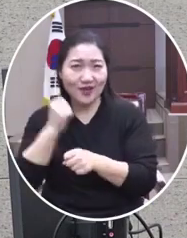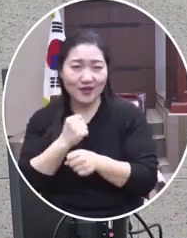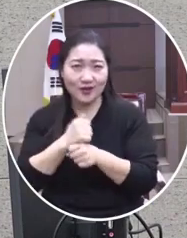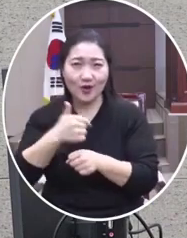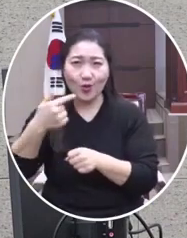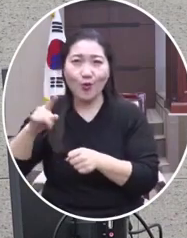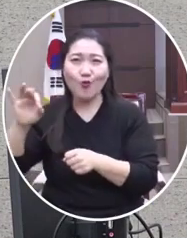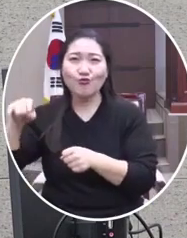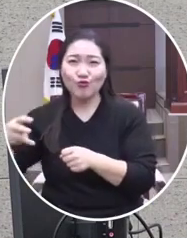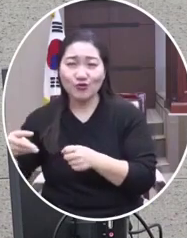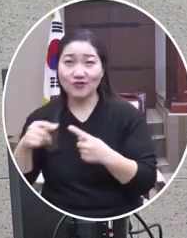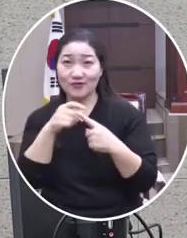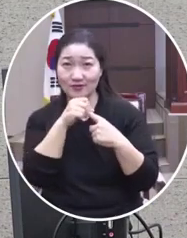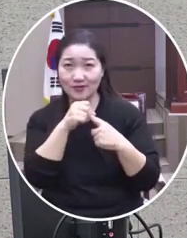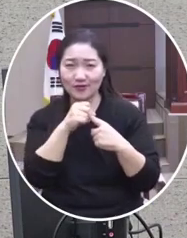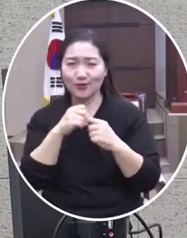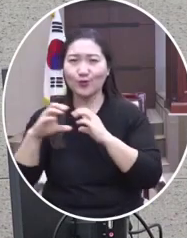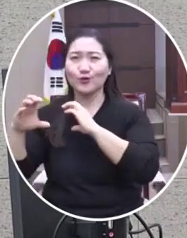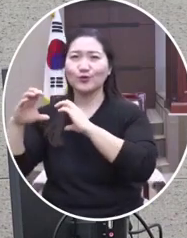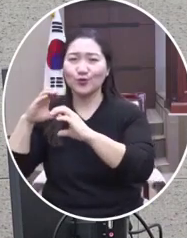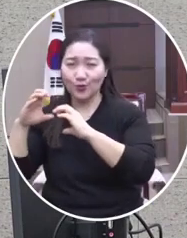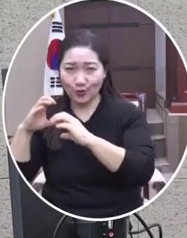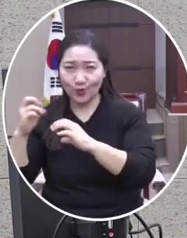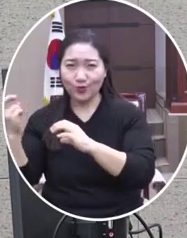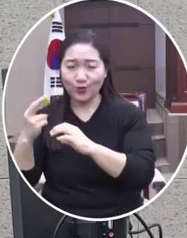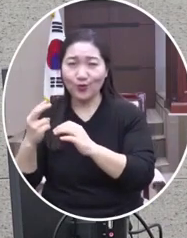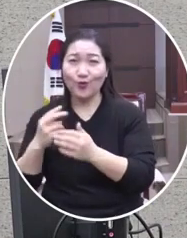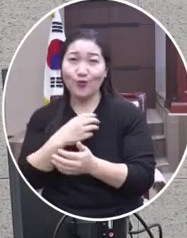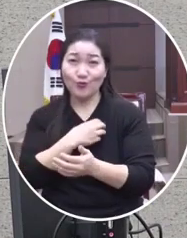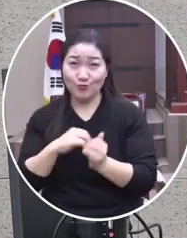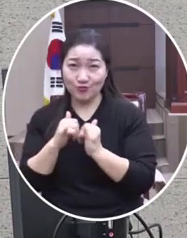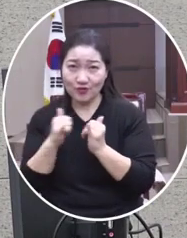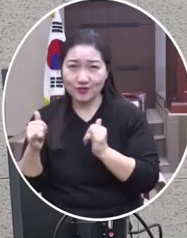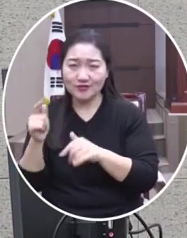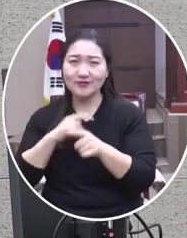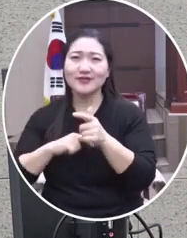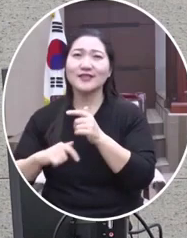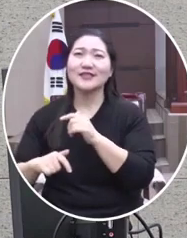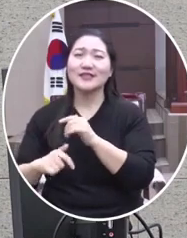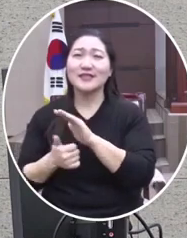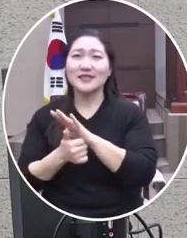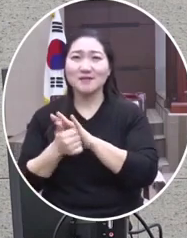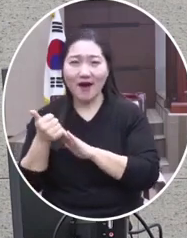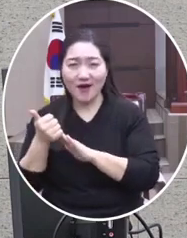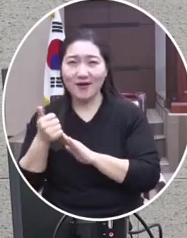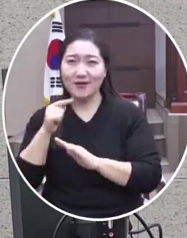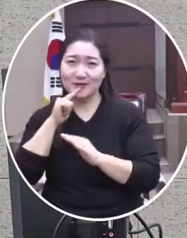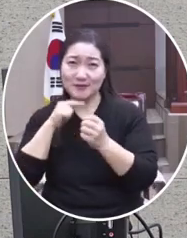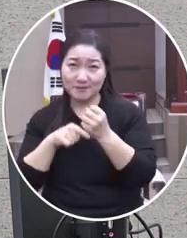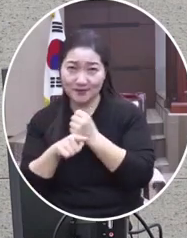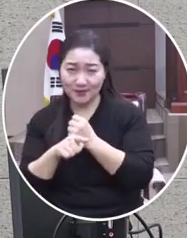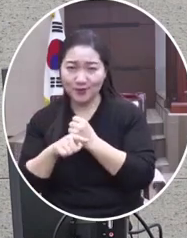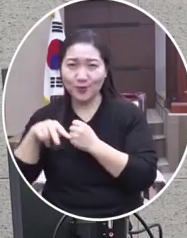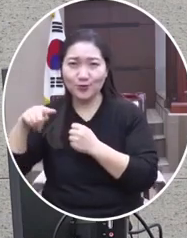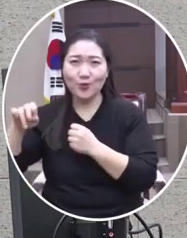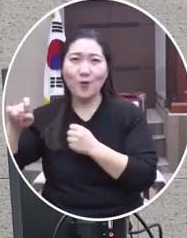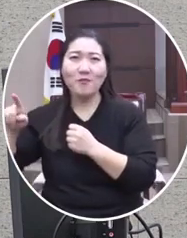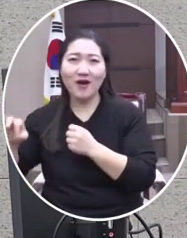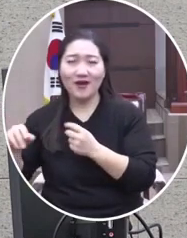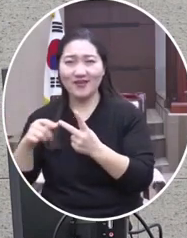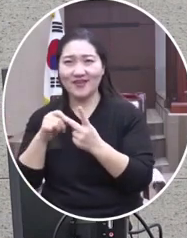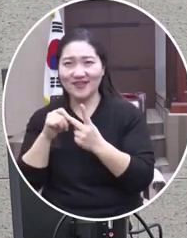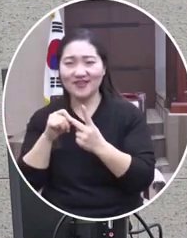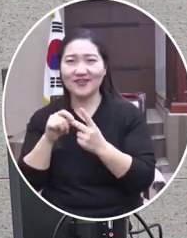뜻의 노리와 소통과 구민의 희망이라는 뜻의 소망이는